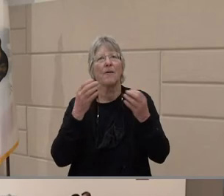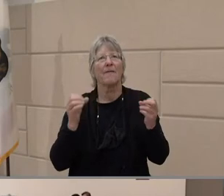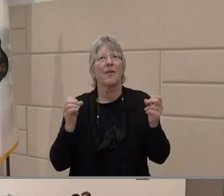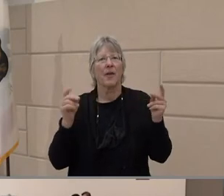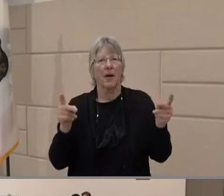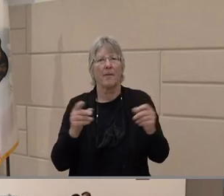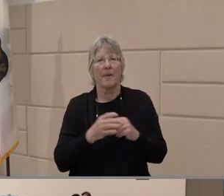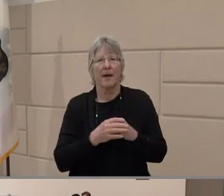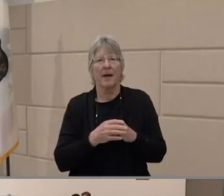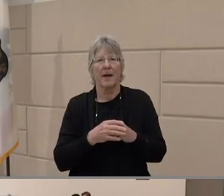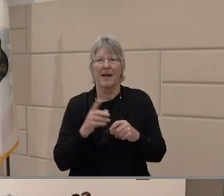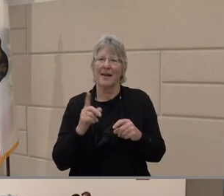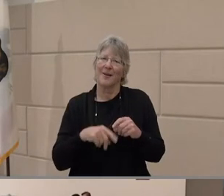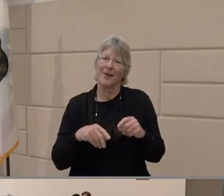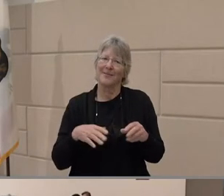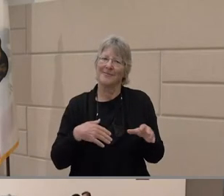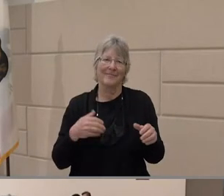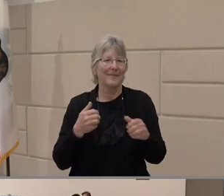หลักะ